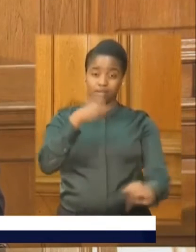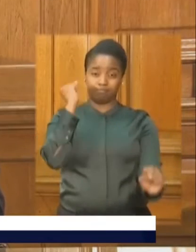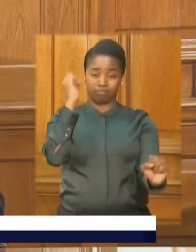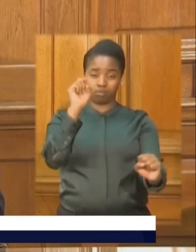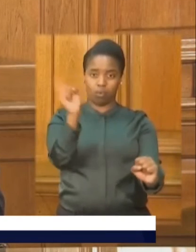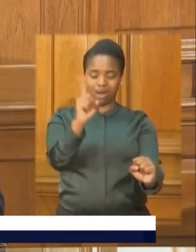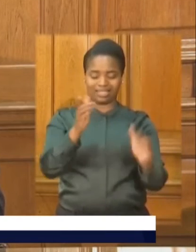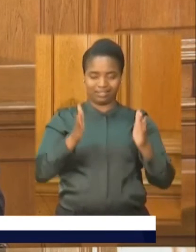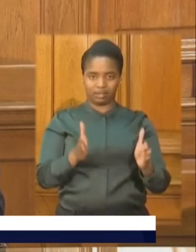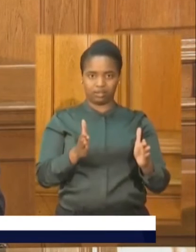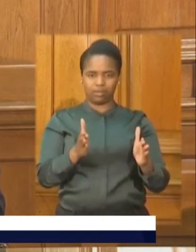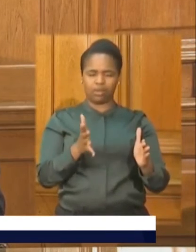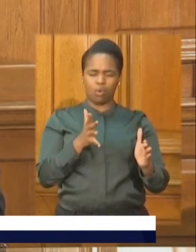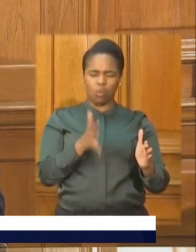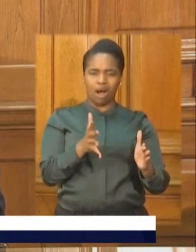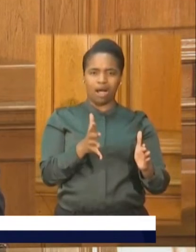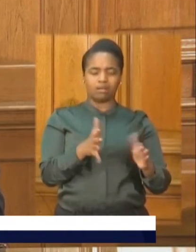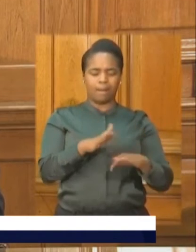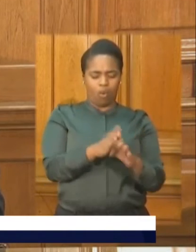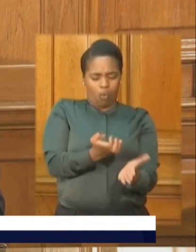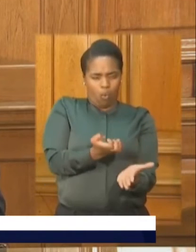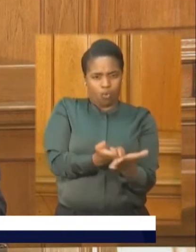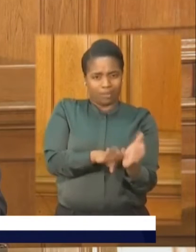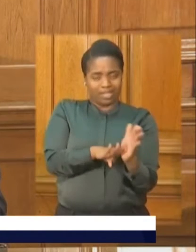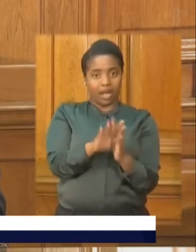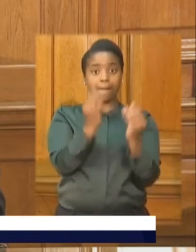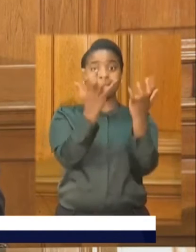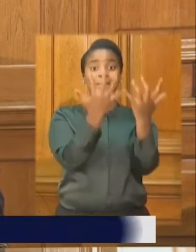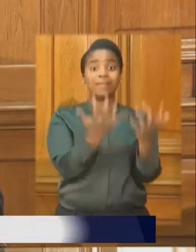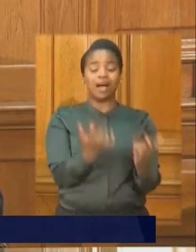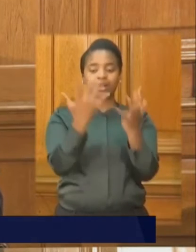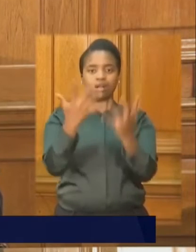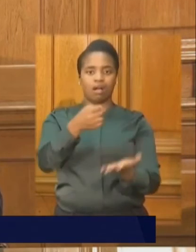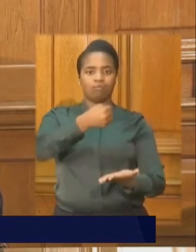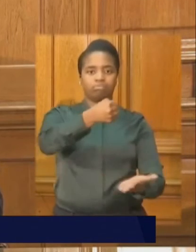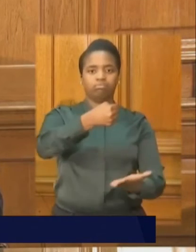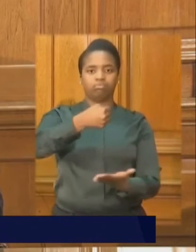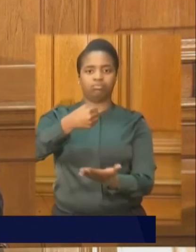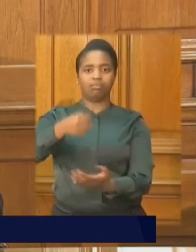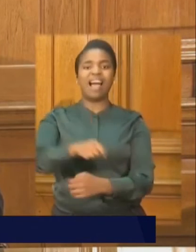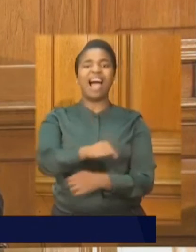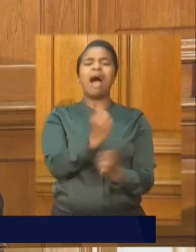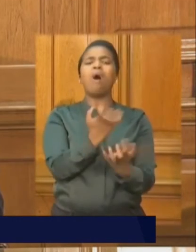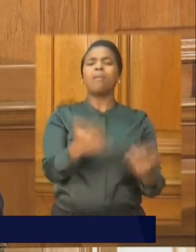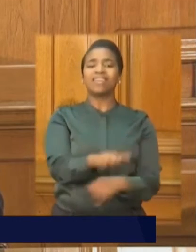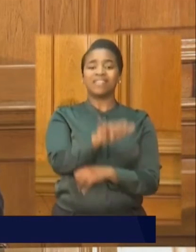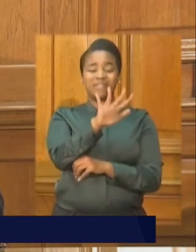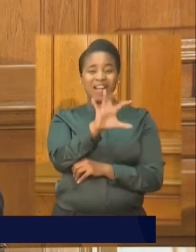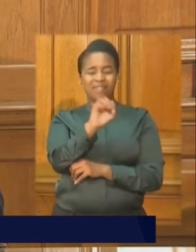soir un énorme plan de soutien économique et social de 24,4 milliards d'euros.